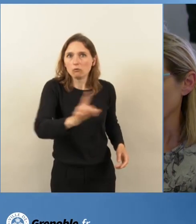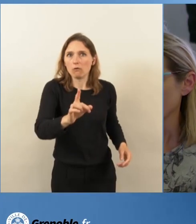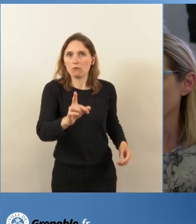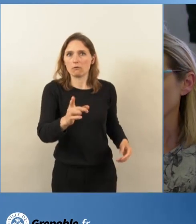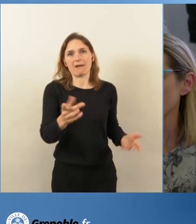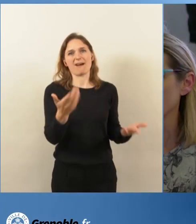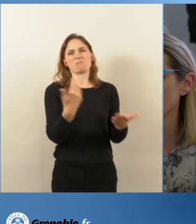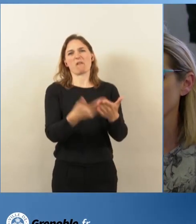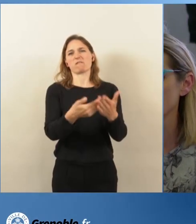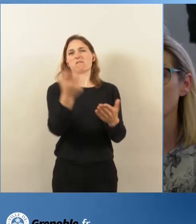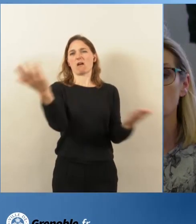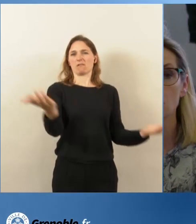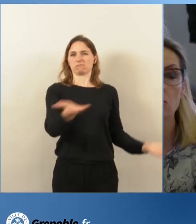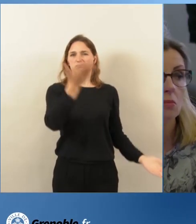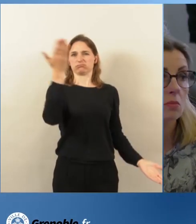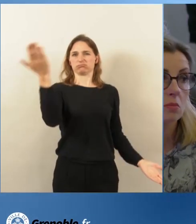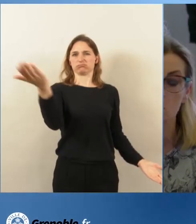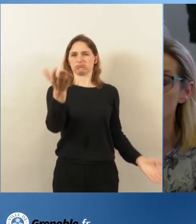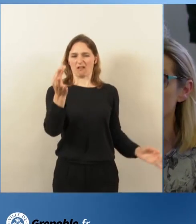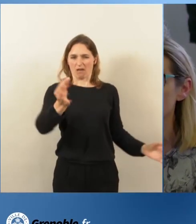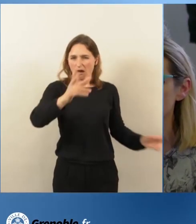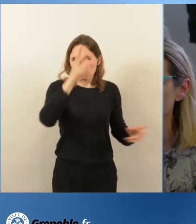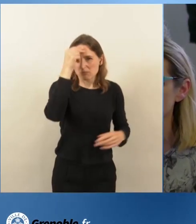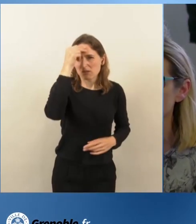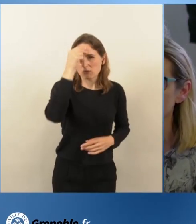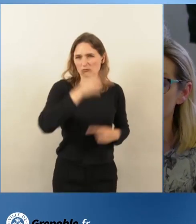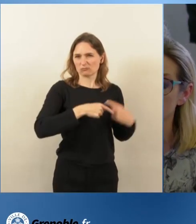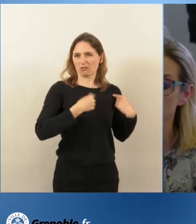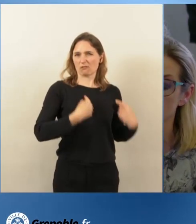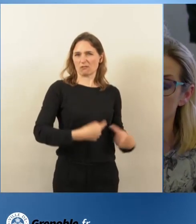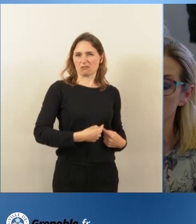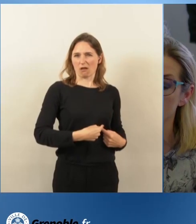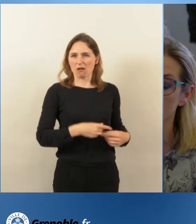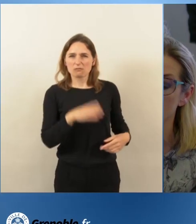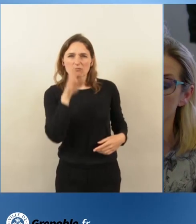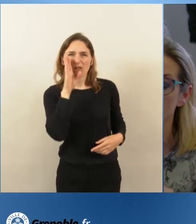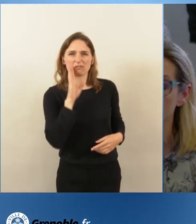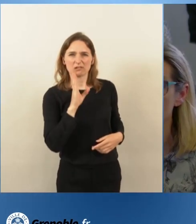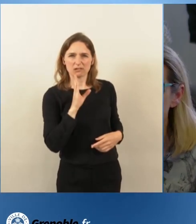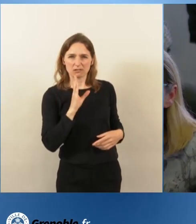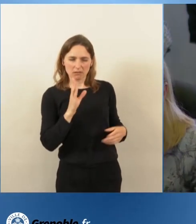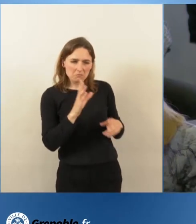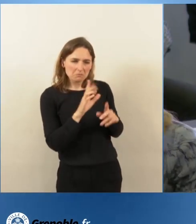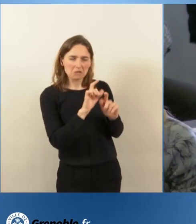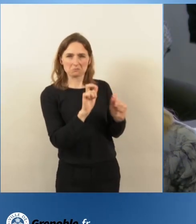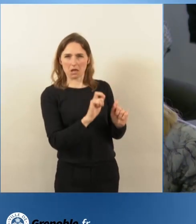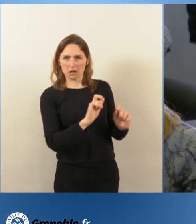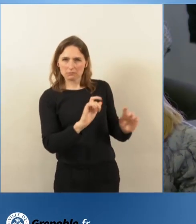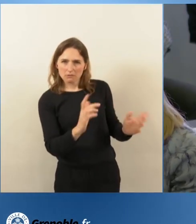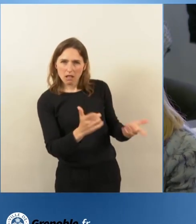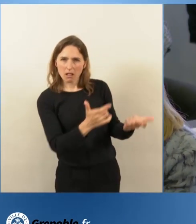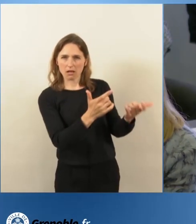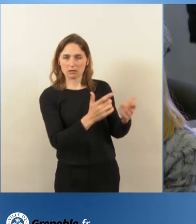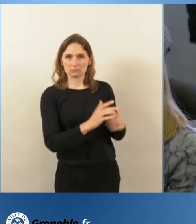personne en matière de compréhension de cordialité de générosité de gentillesse d'insulgence et de sympathie